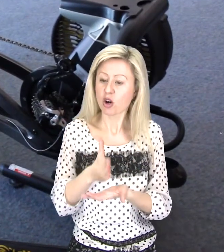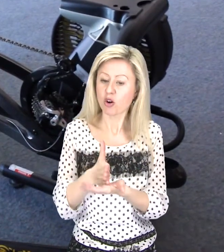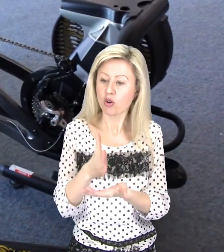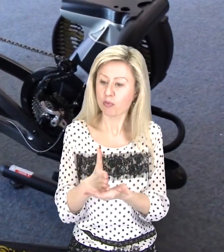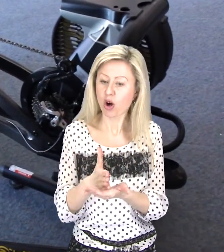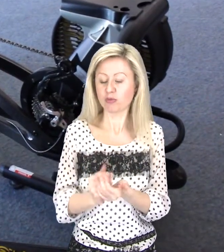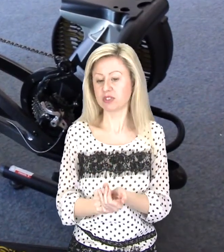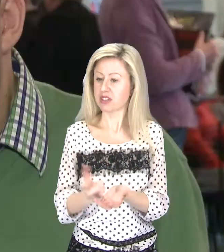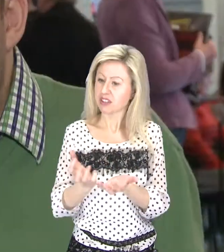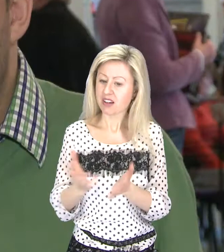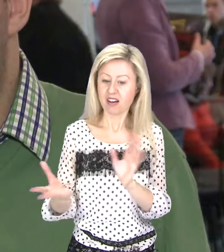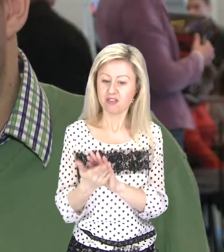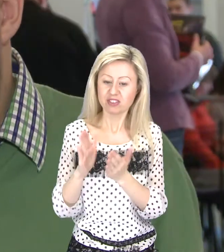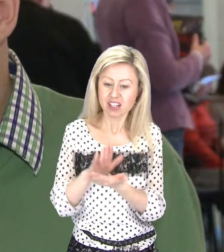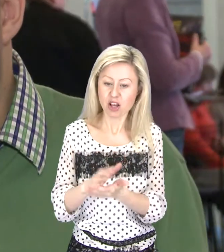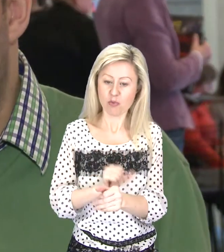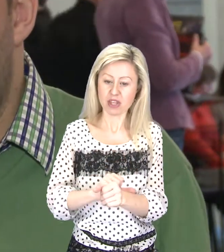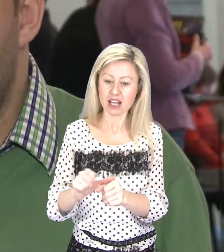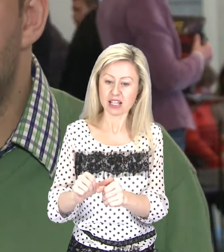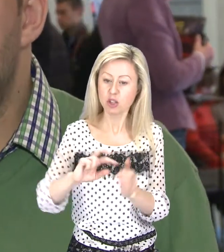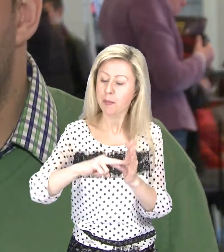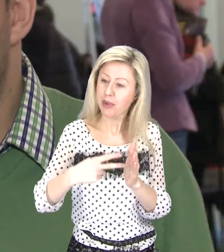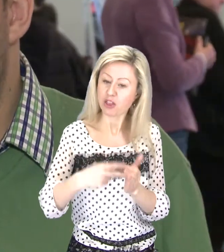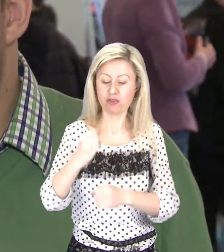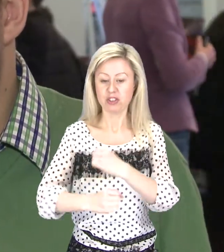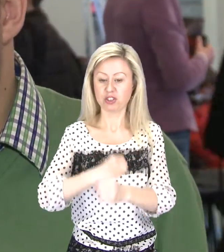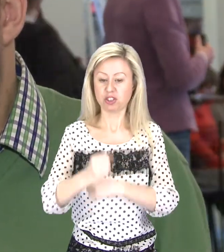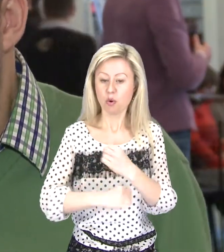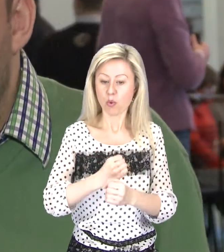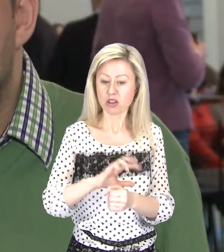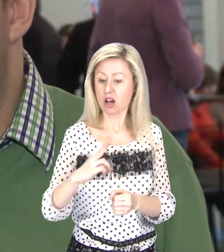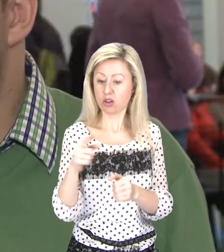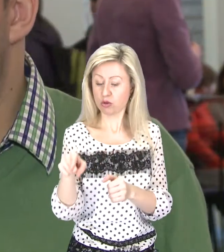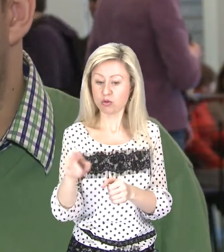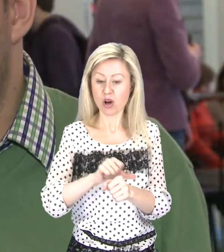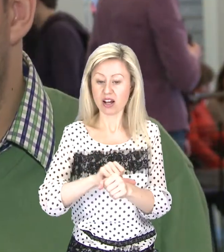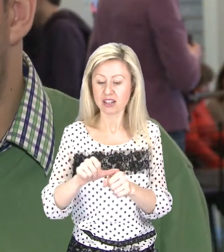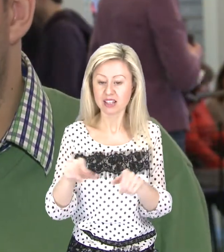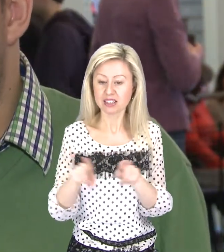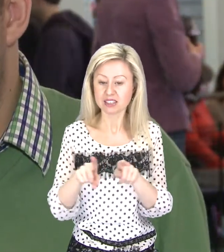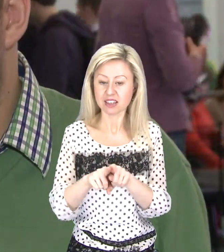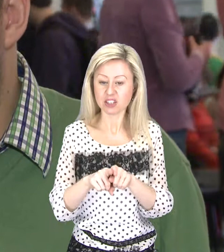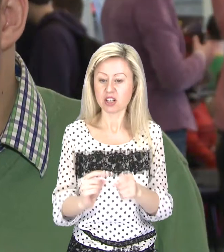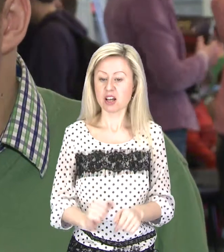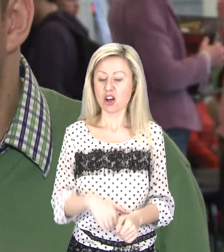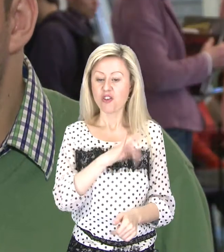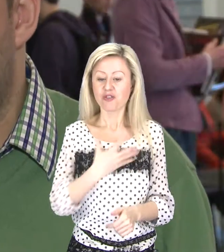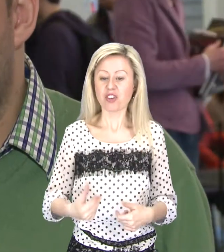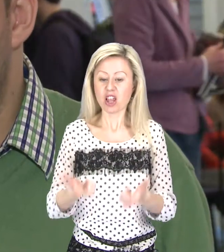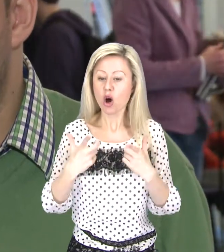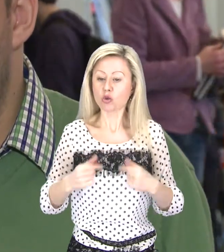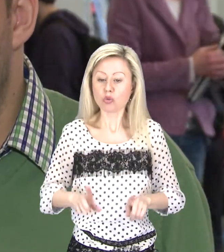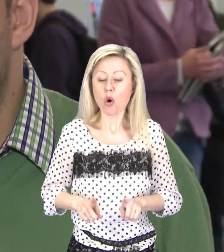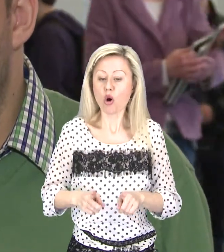jest bardzo istotny w działaniach i w planowaniu tych działań, a z drugiej strony mamy do czynienia z bardzo kreatywnymi przedstawicielami